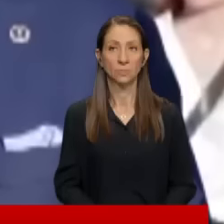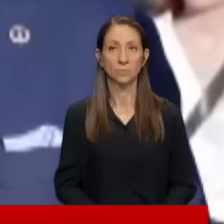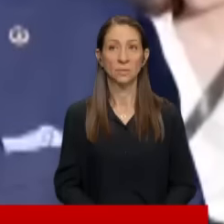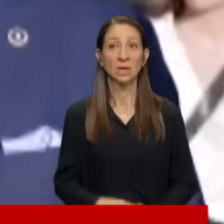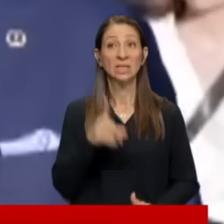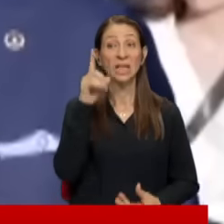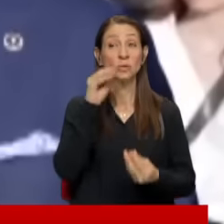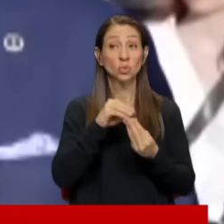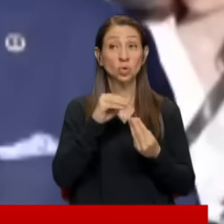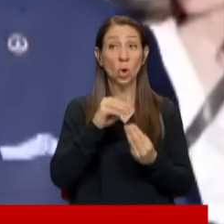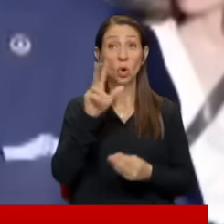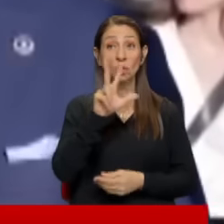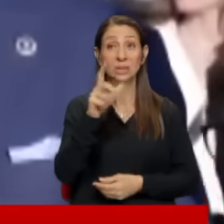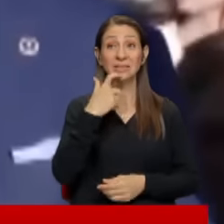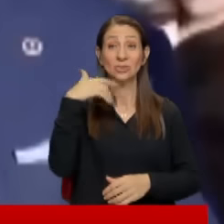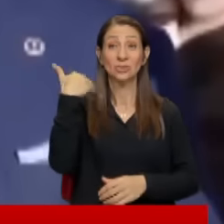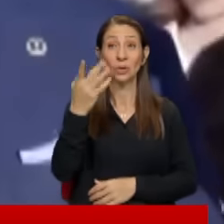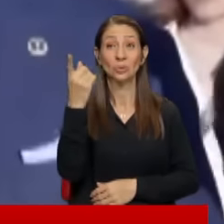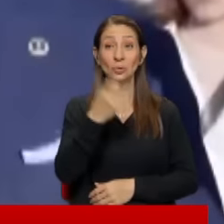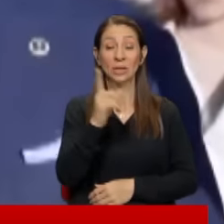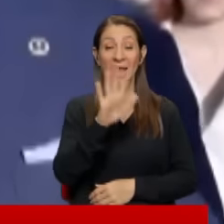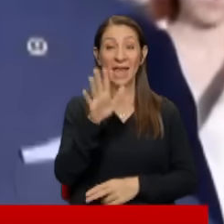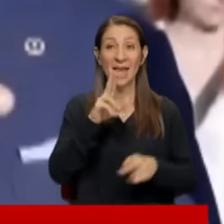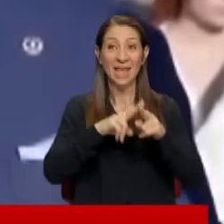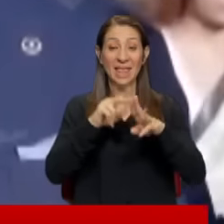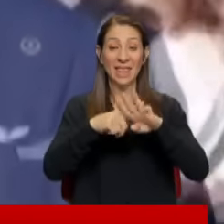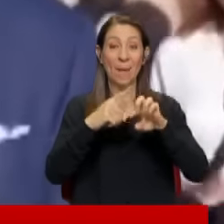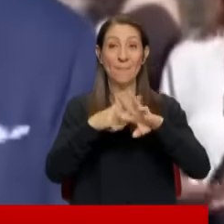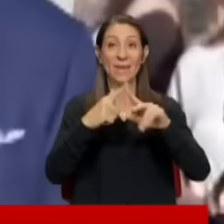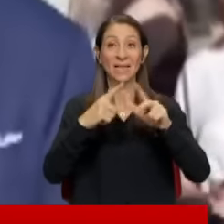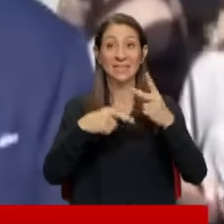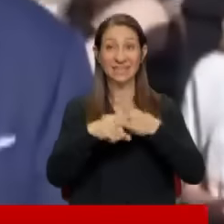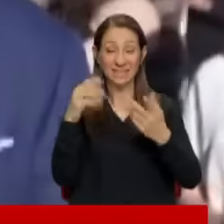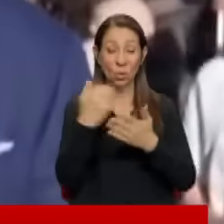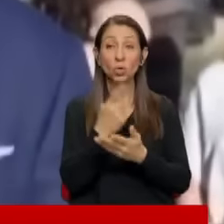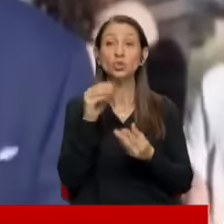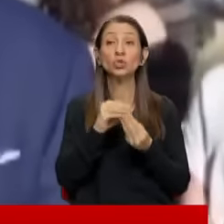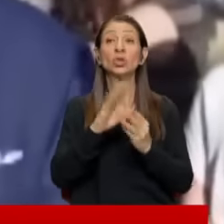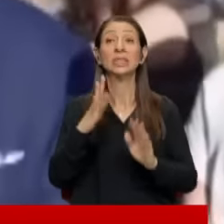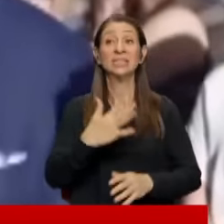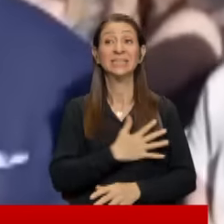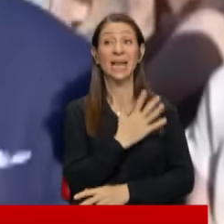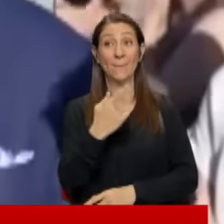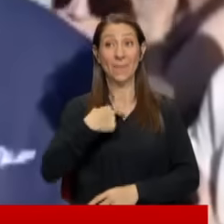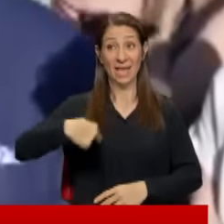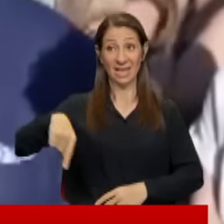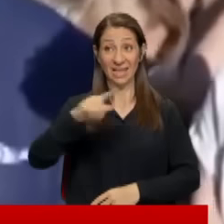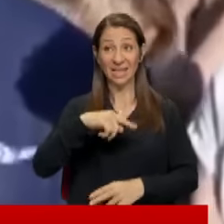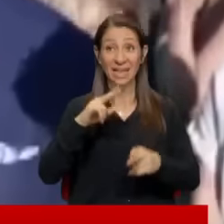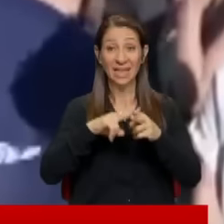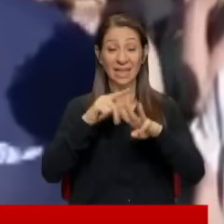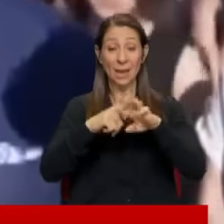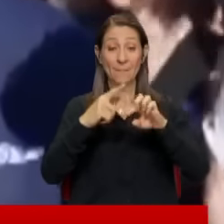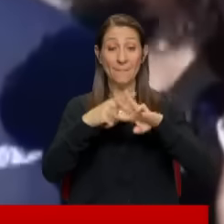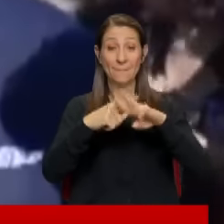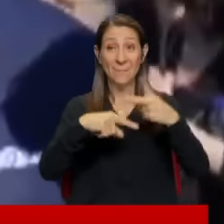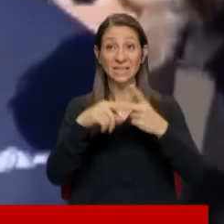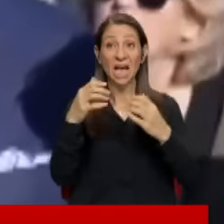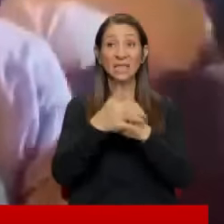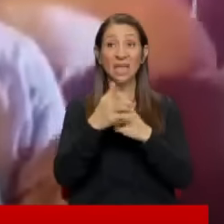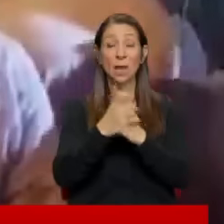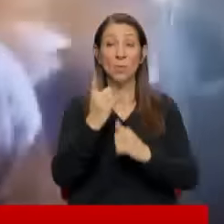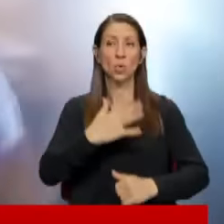Tek suçu 30 yıl sonra %50 ile Kepez'i kazanmak. O da bir suç değil. Cumhuriyet Halk Partisi ve Kepez Antalya için büyük